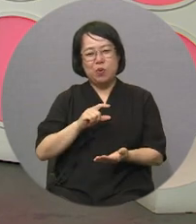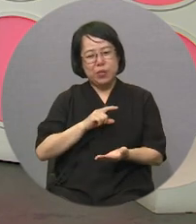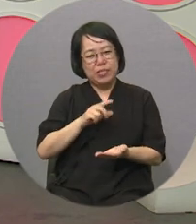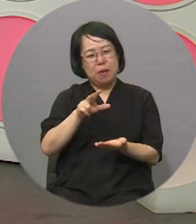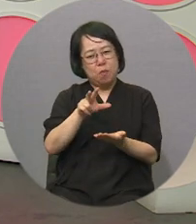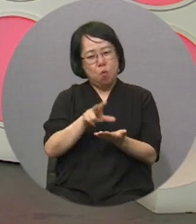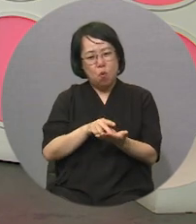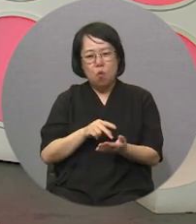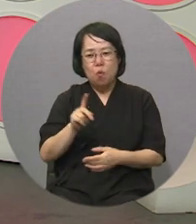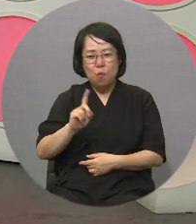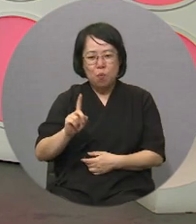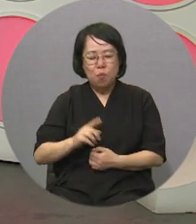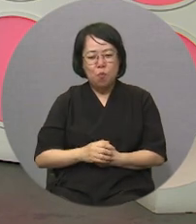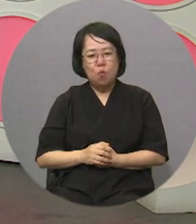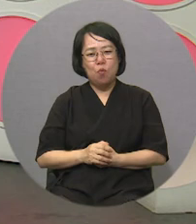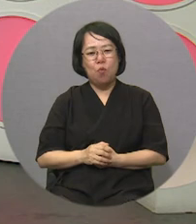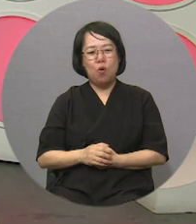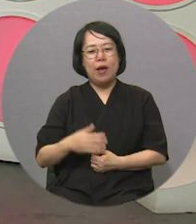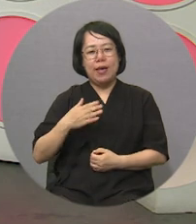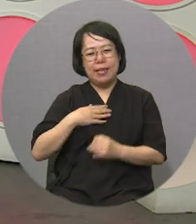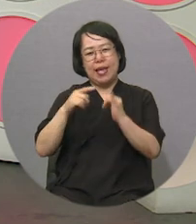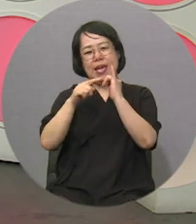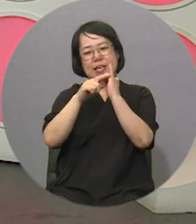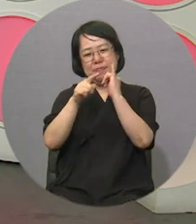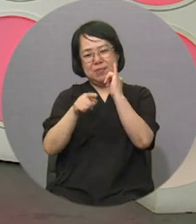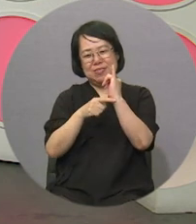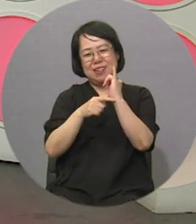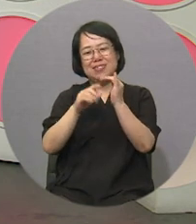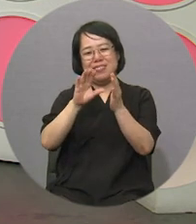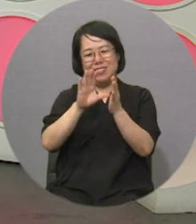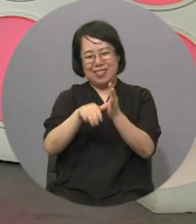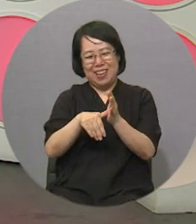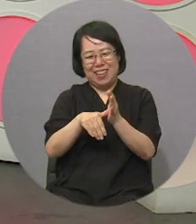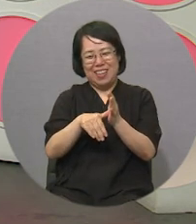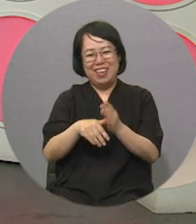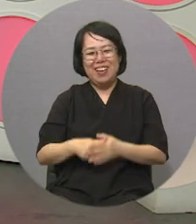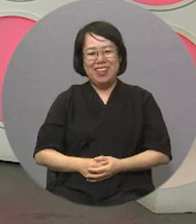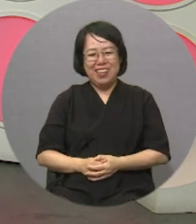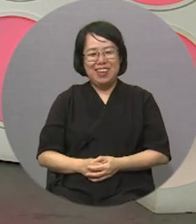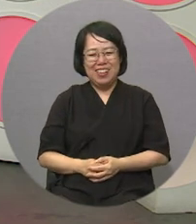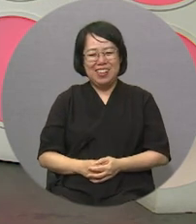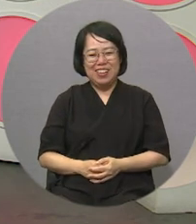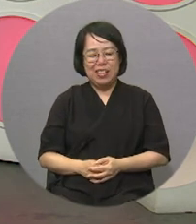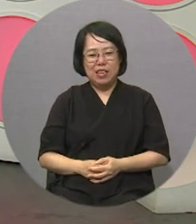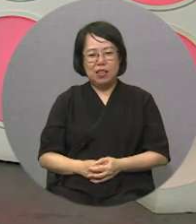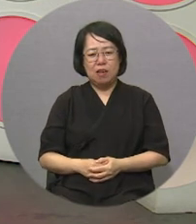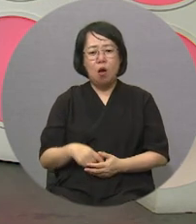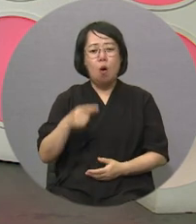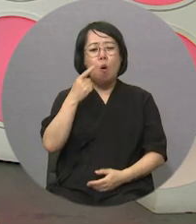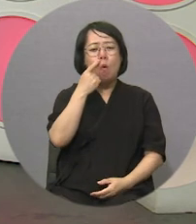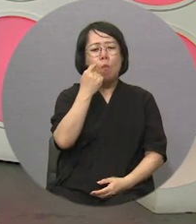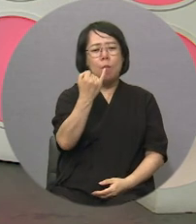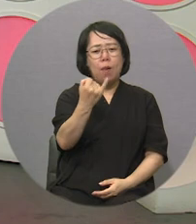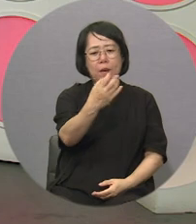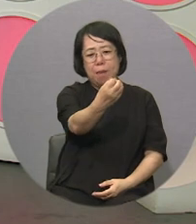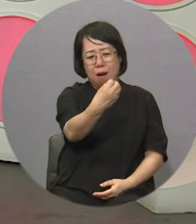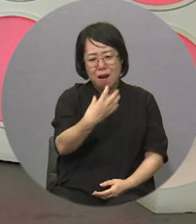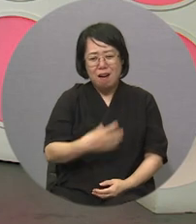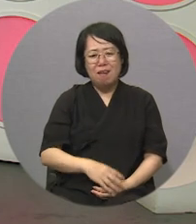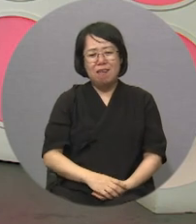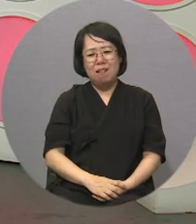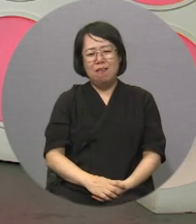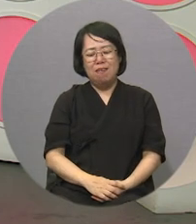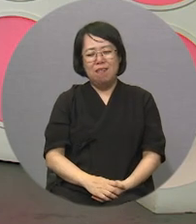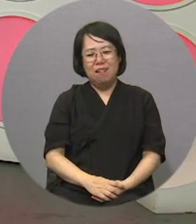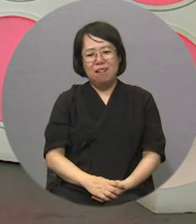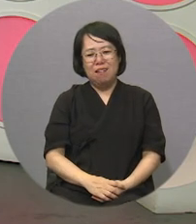사연 제목은 내가 임신했을 때입니다 엄마가 갑자기 저에게